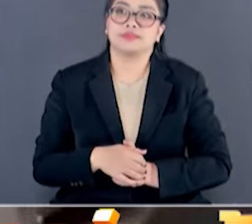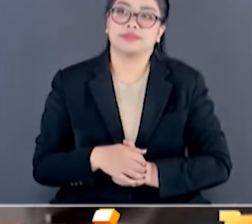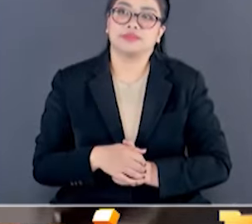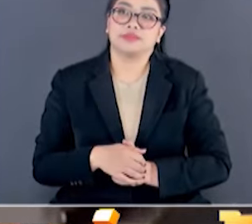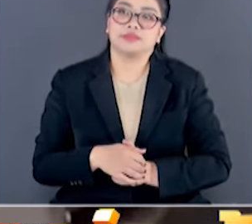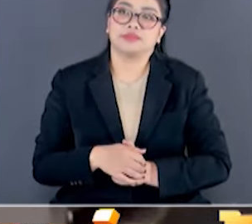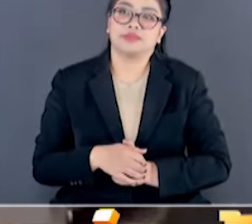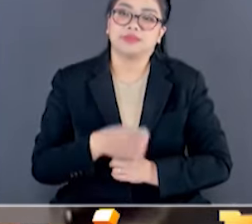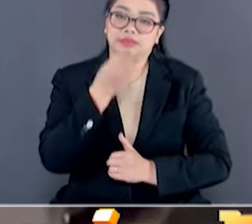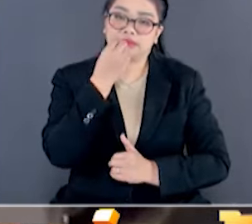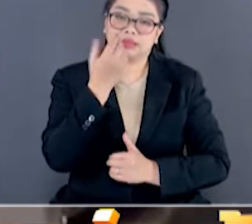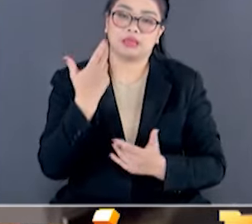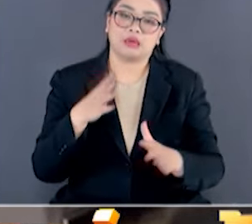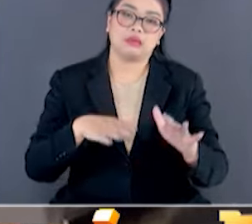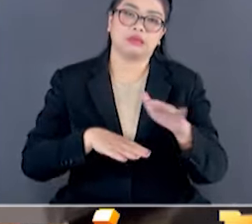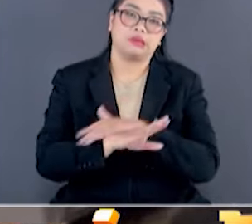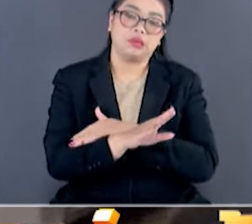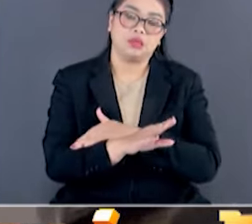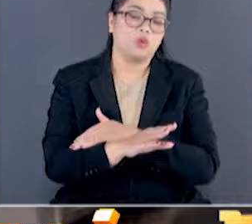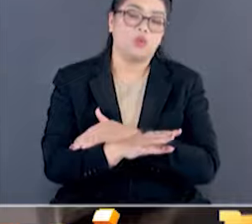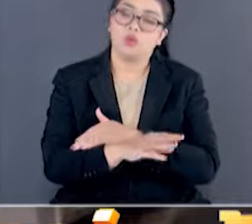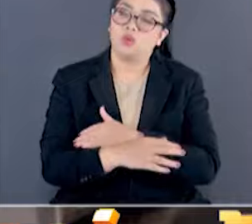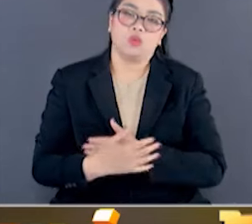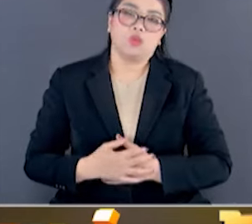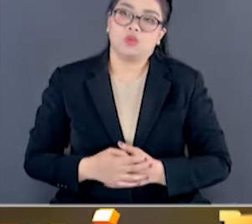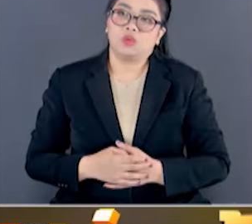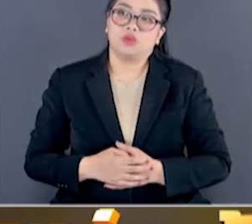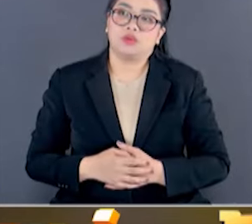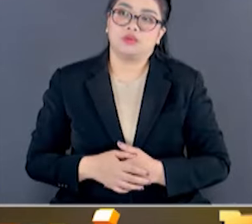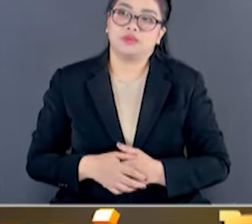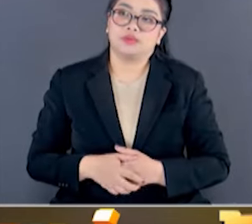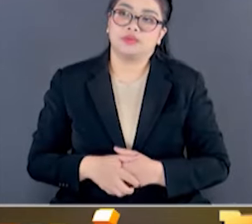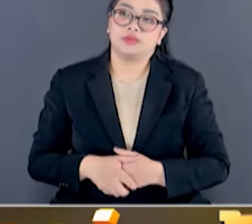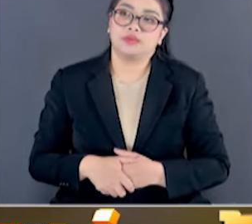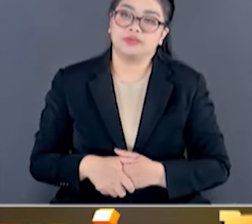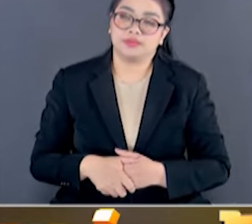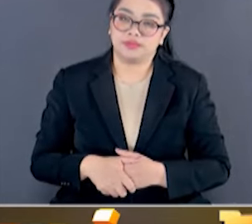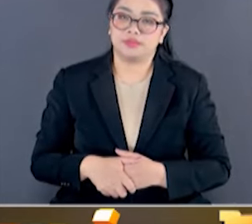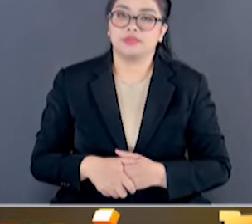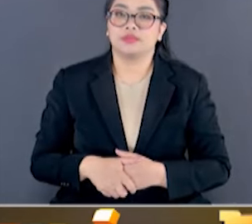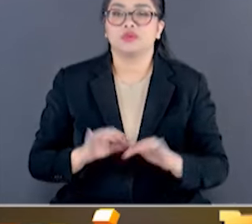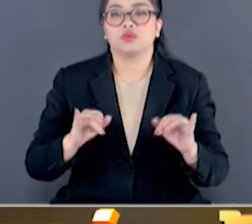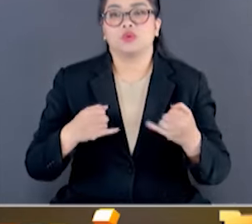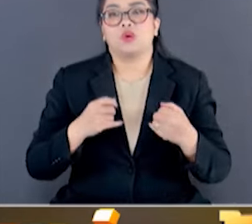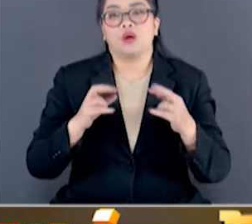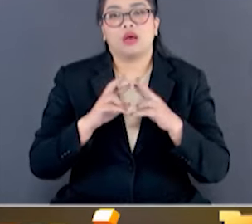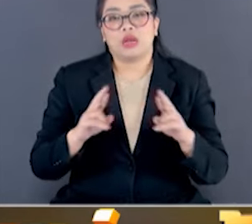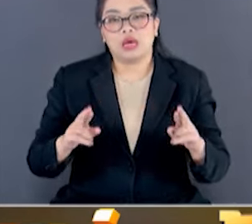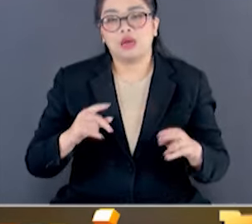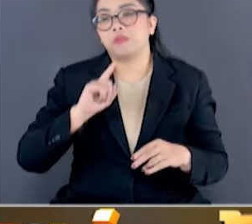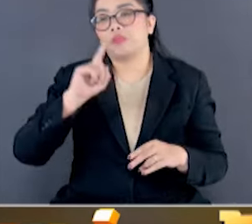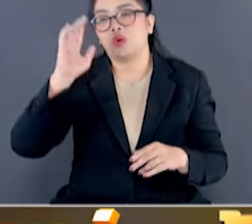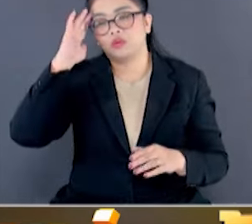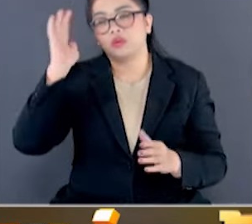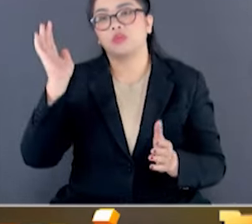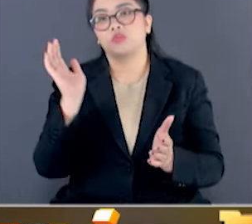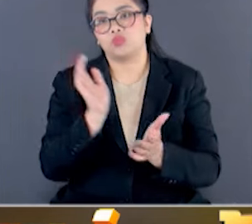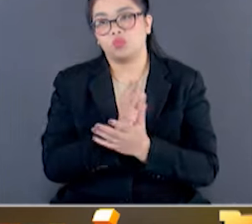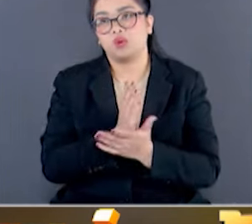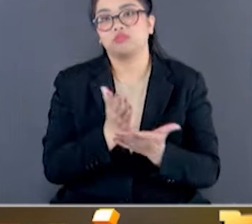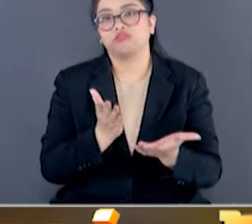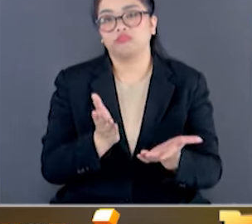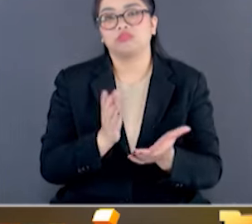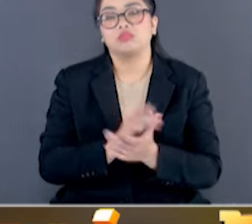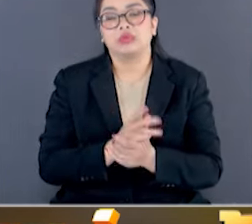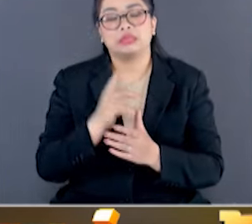ครับเรามากินแล้วก็หนีเนาะ เนี่ยมากินแล้วก็หนีอ่ะเนาะเจ้าของร้านทำได้แต่ไปแจ้งความกับตำรวจสภ.